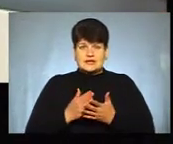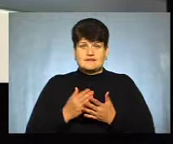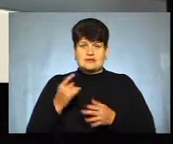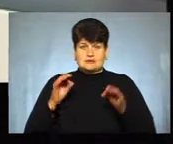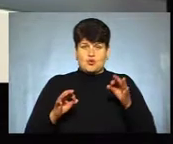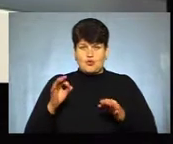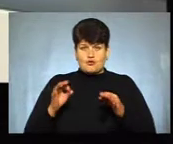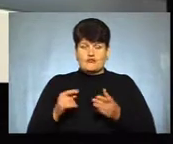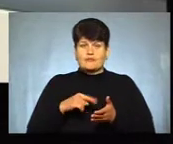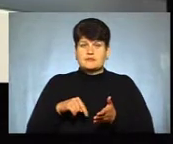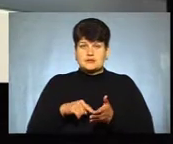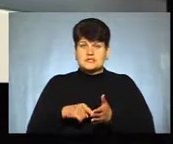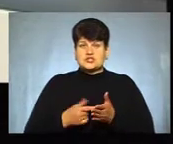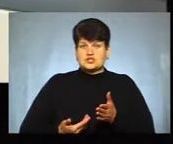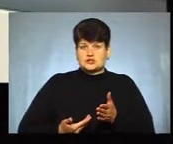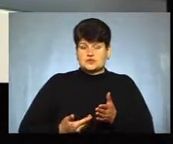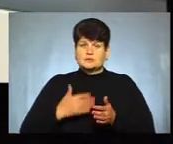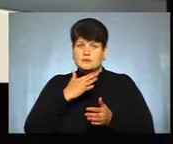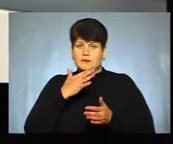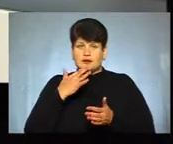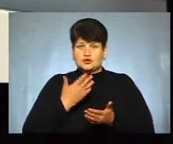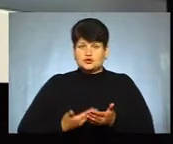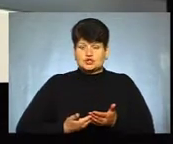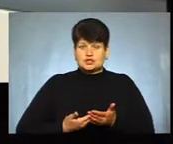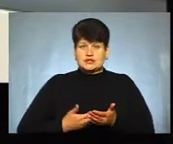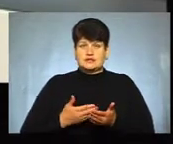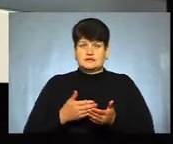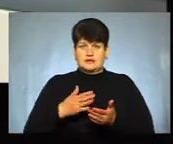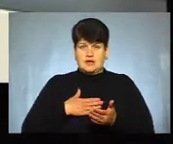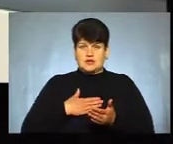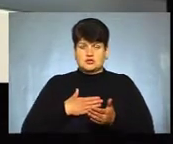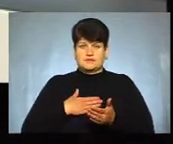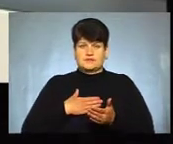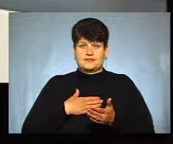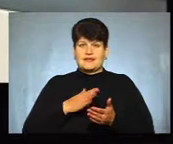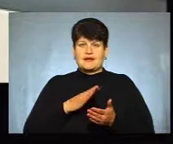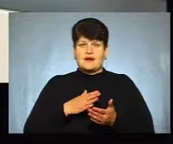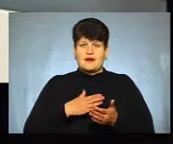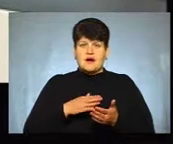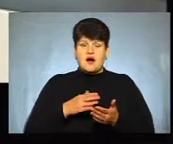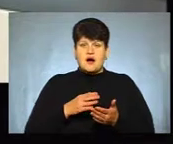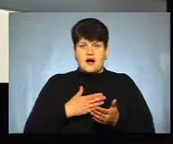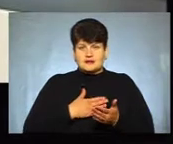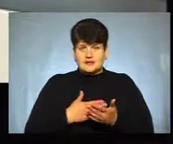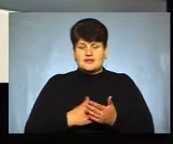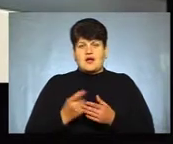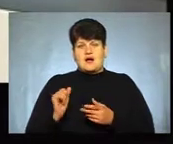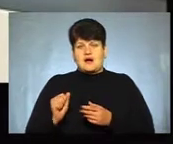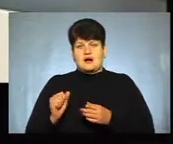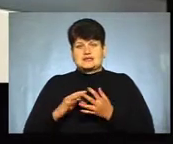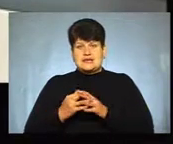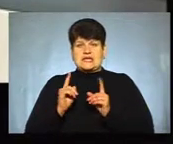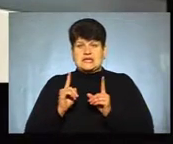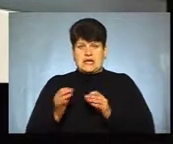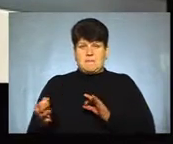диспропорція, оскільки в місті живуть багато жителів громад, жителів наших якраз, вони активніші, а в селах ми лише приєдналися,